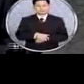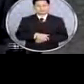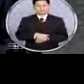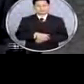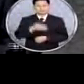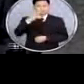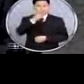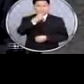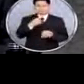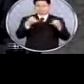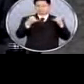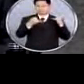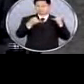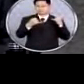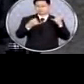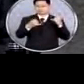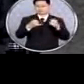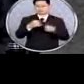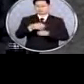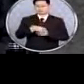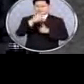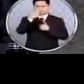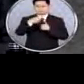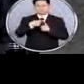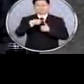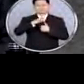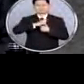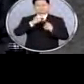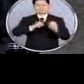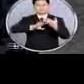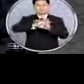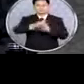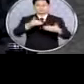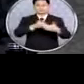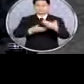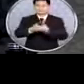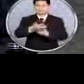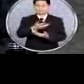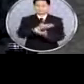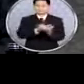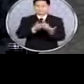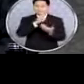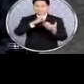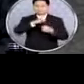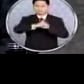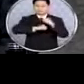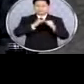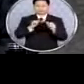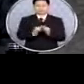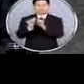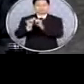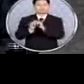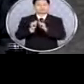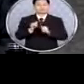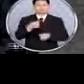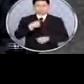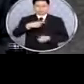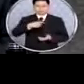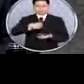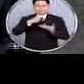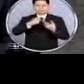为蓝绿的对决使得我们在外交的很多的活动上面发生冲突。我必须要提出几